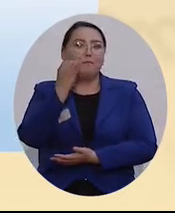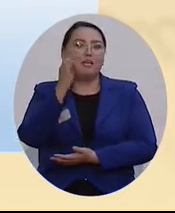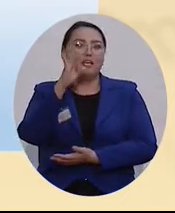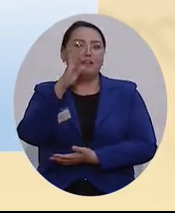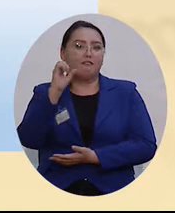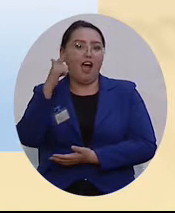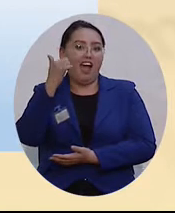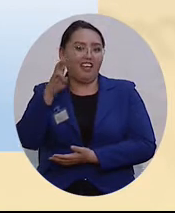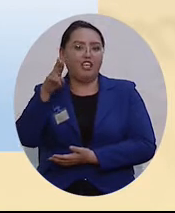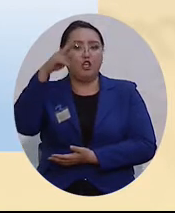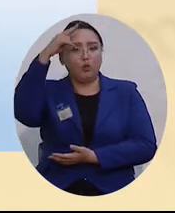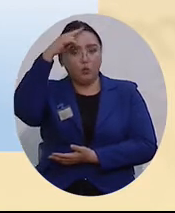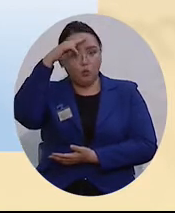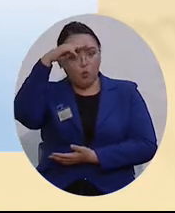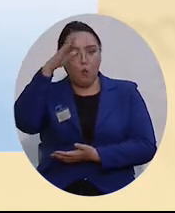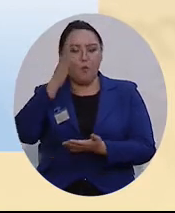хүү байлаа.